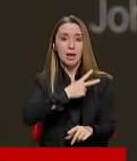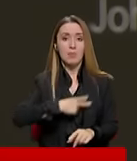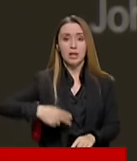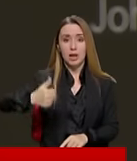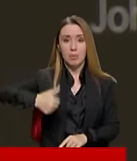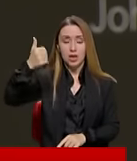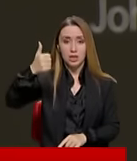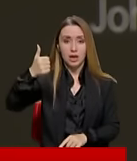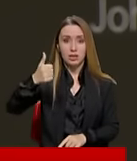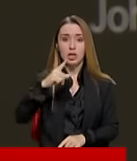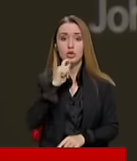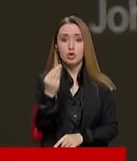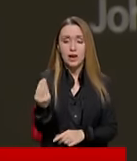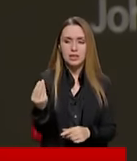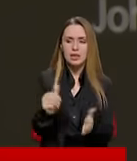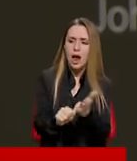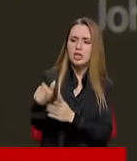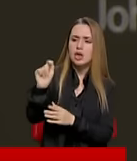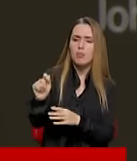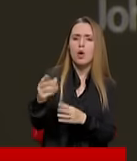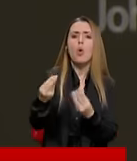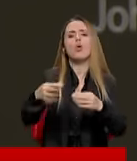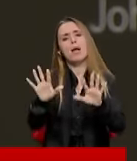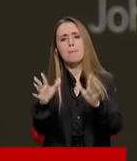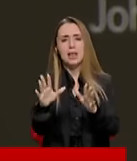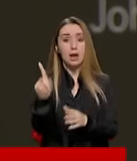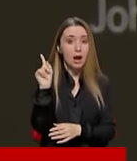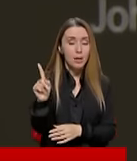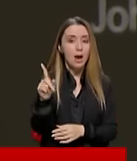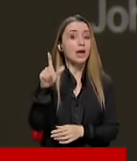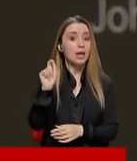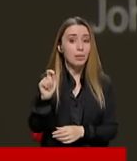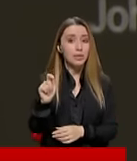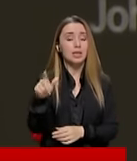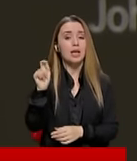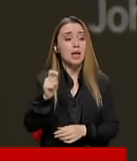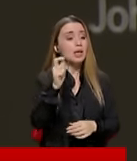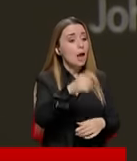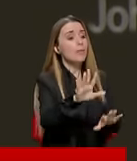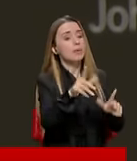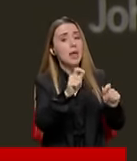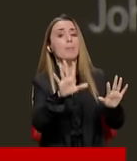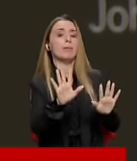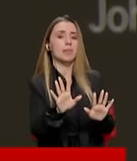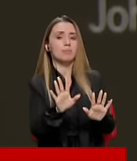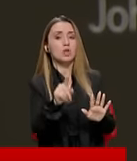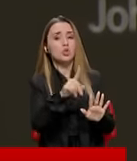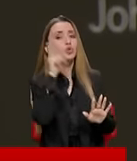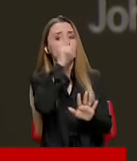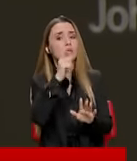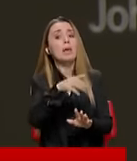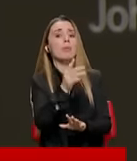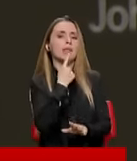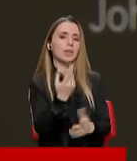başkanlığına taahüt Ettiğiniz her şeyi yapamayabilirsin ama Eee yaptığınızı yaptım yapmadığımı yapamadım Şu sebeple